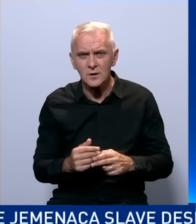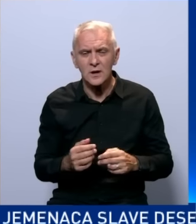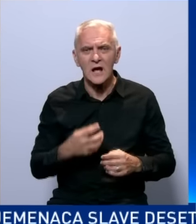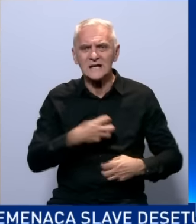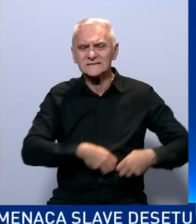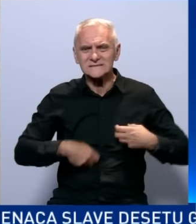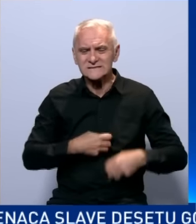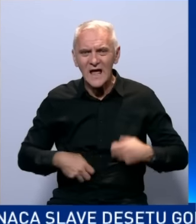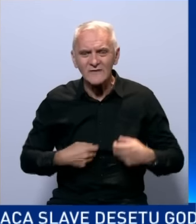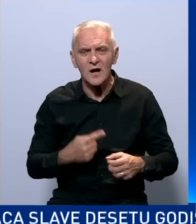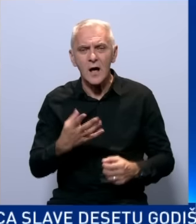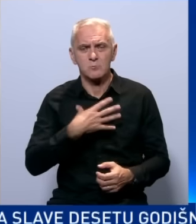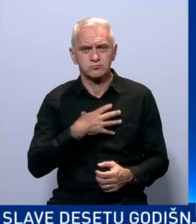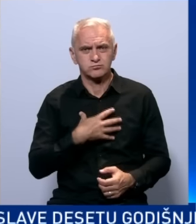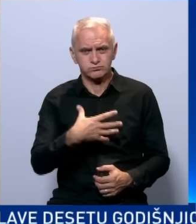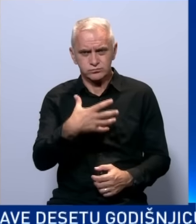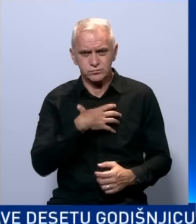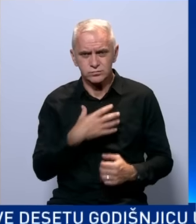crevnih, odnosno